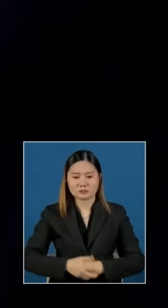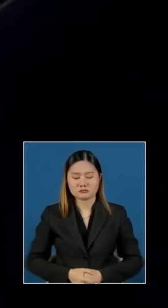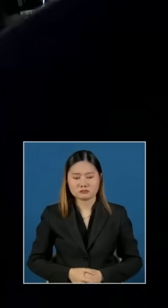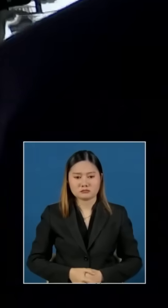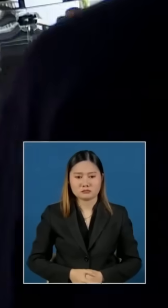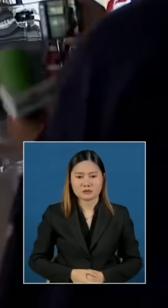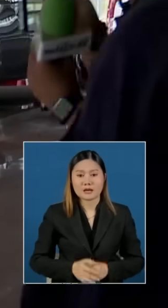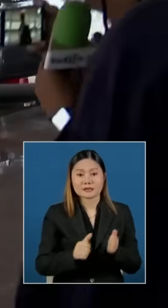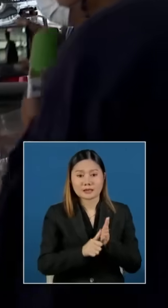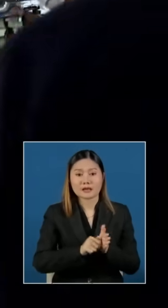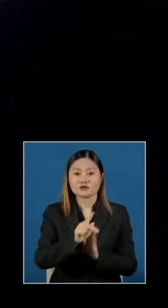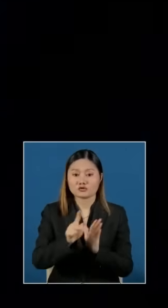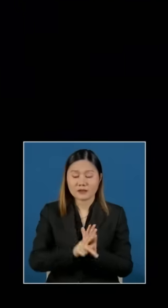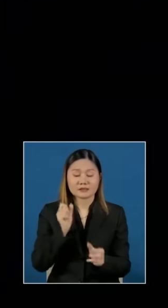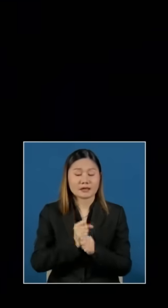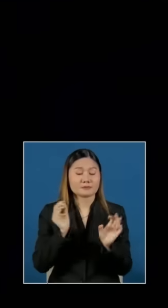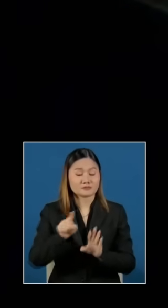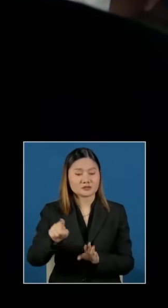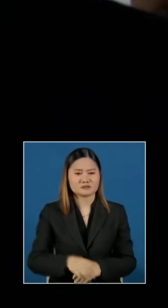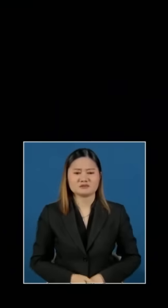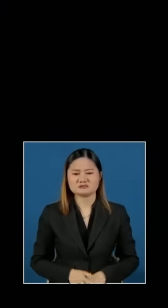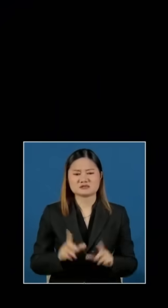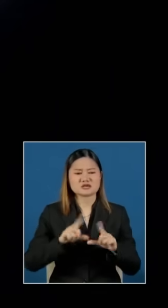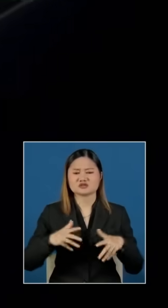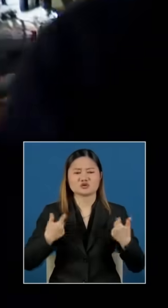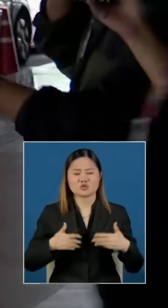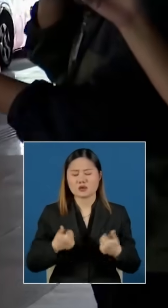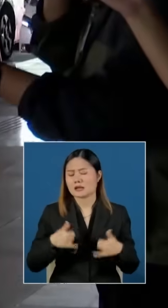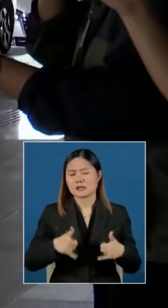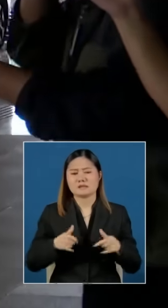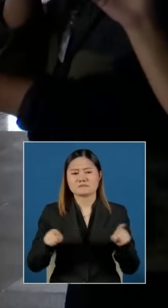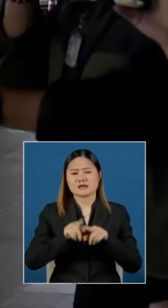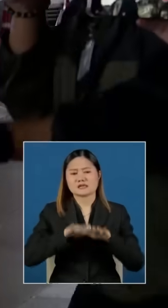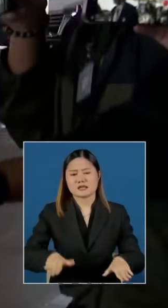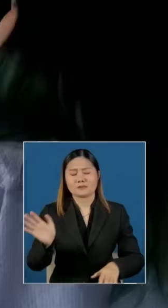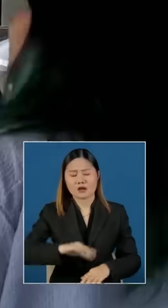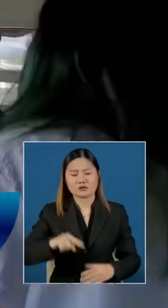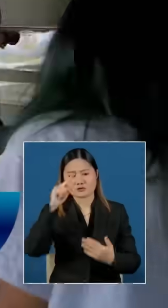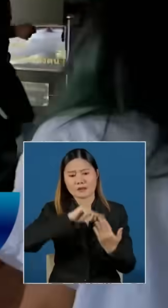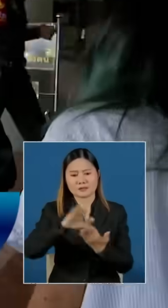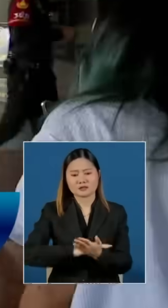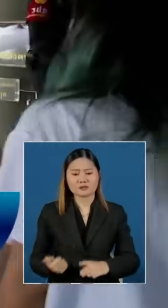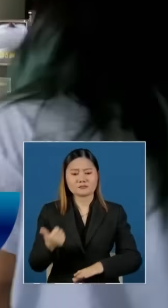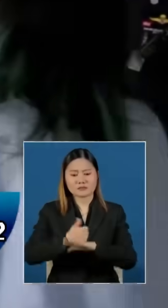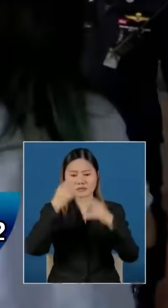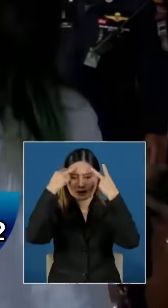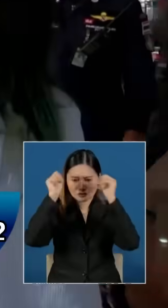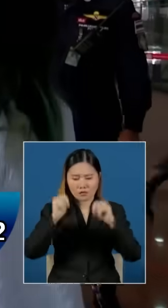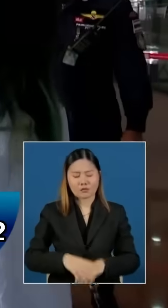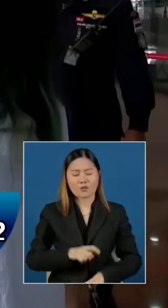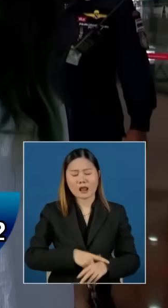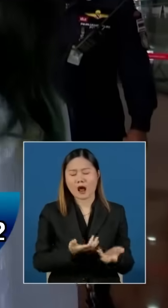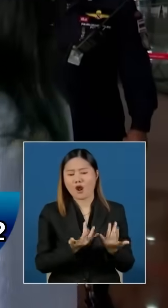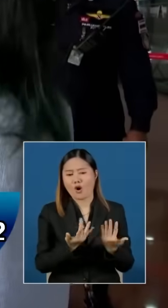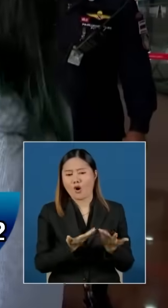ะฉะนั้นการแก้ไขกฎหมายแบบนี้ไม่ใช่เรื่องสนุกขอให้เลิกเล่นเป็นเด็กประเทศก็ต้องมีนายกไม่ควรประวิงเวล